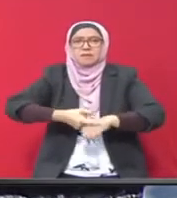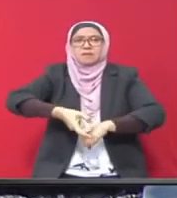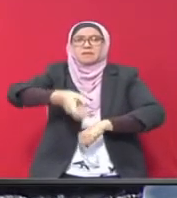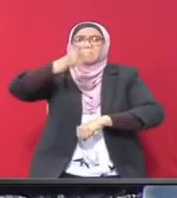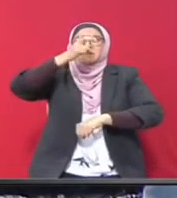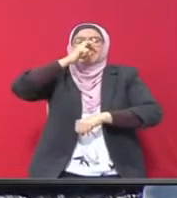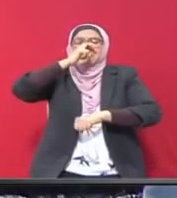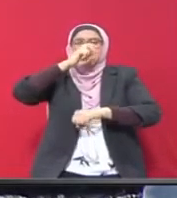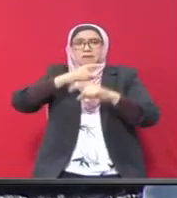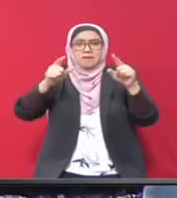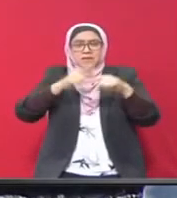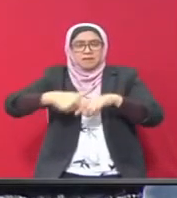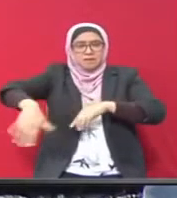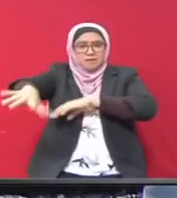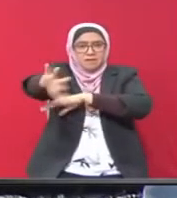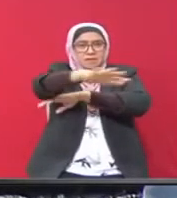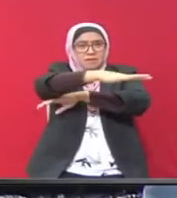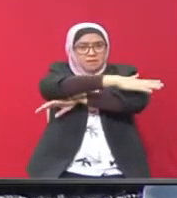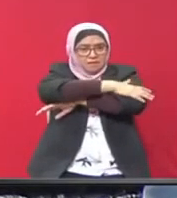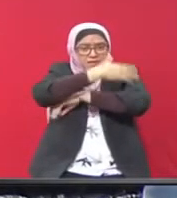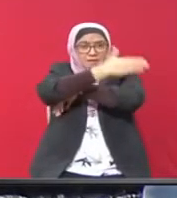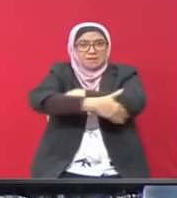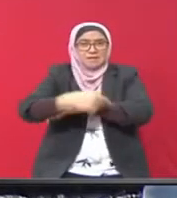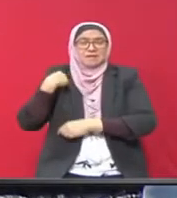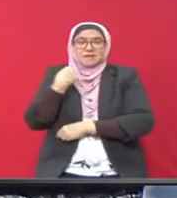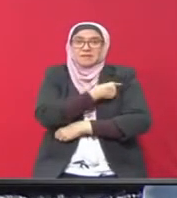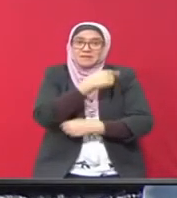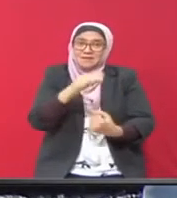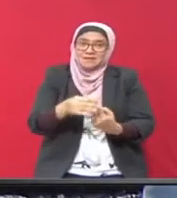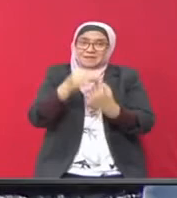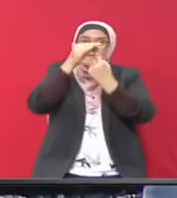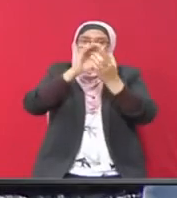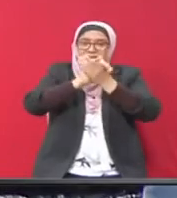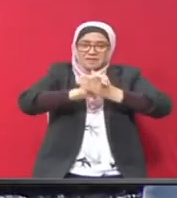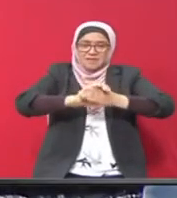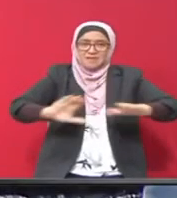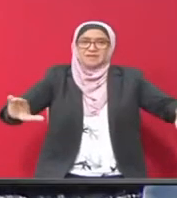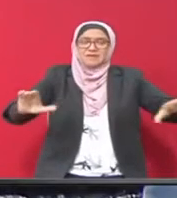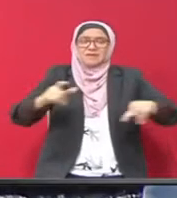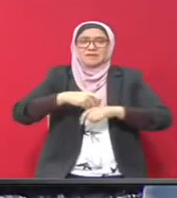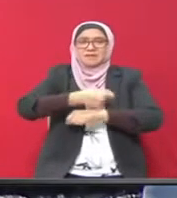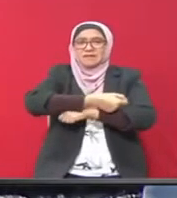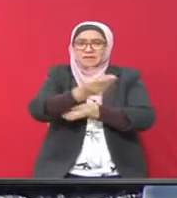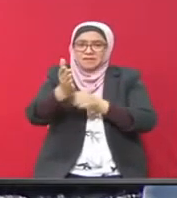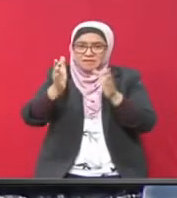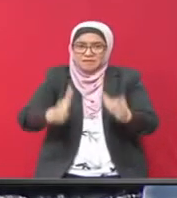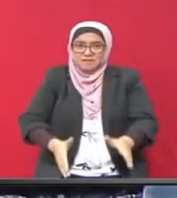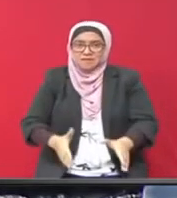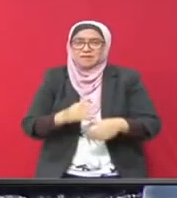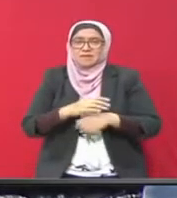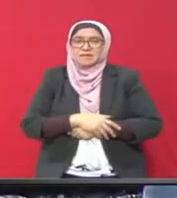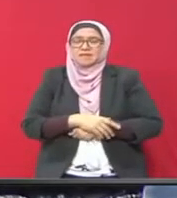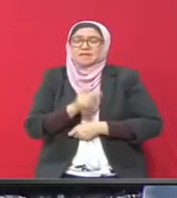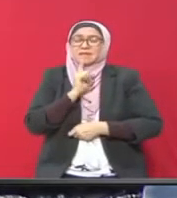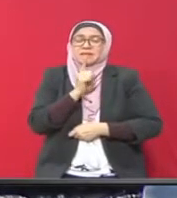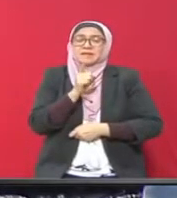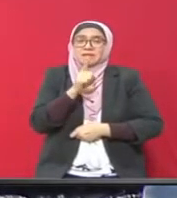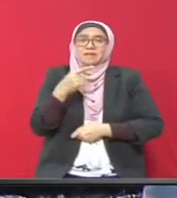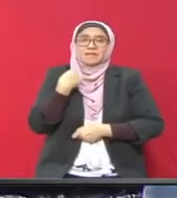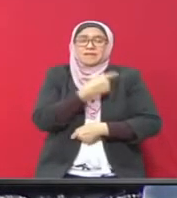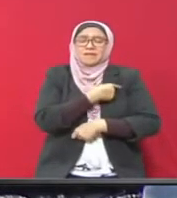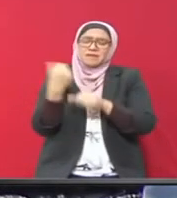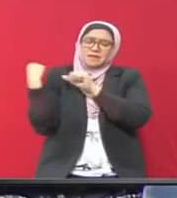peranan negara kita terutama sekali keselamatan nelayan-nelayan dana memang kita selamanya